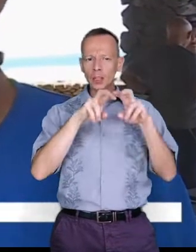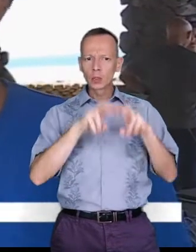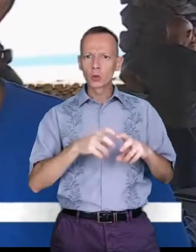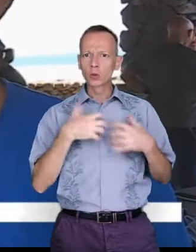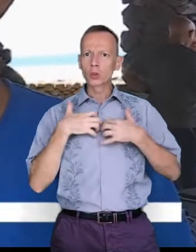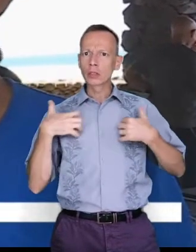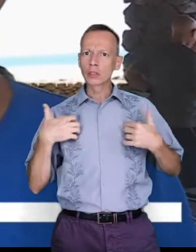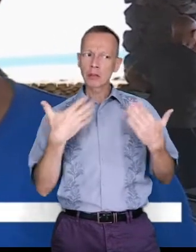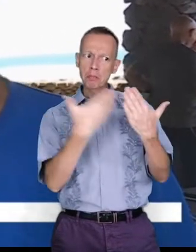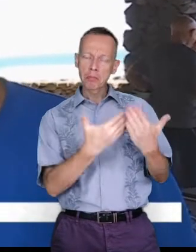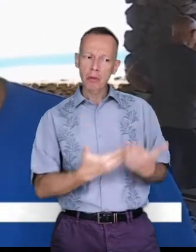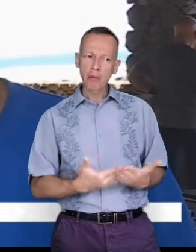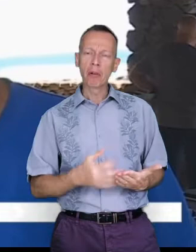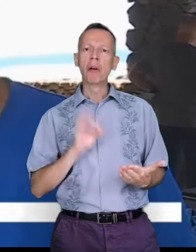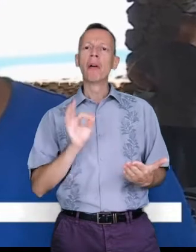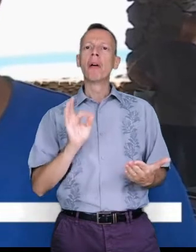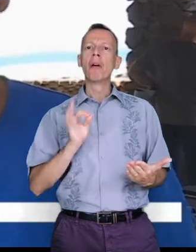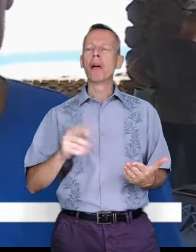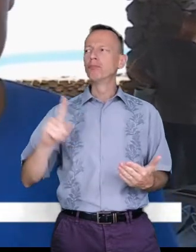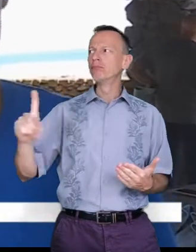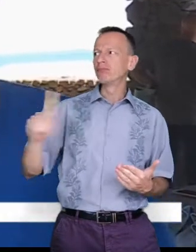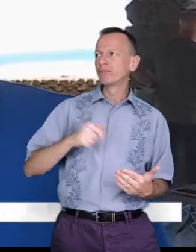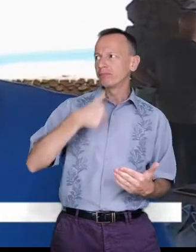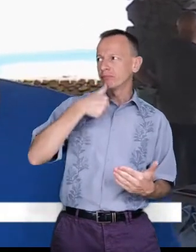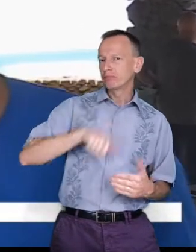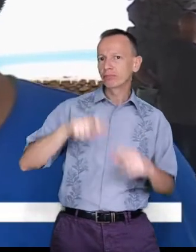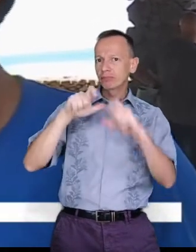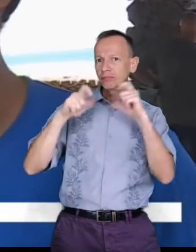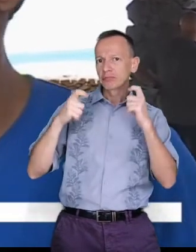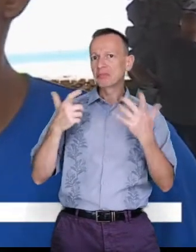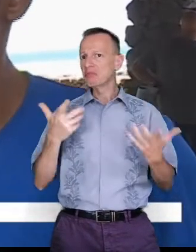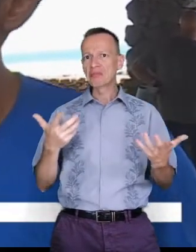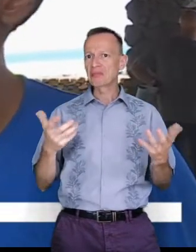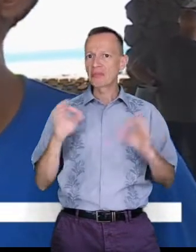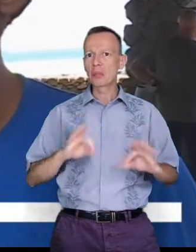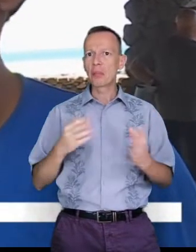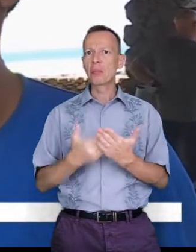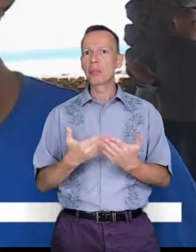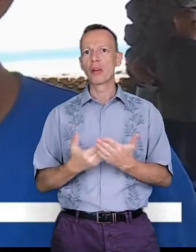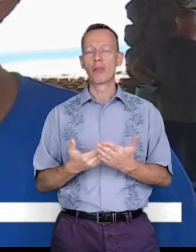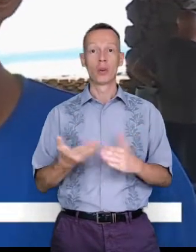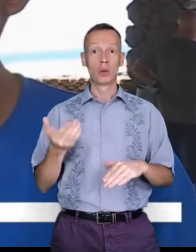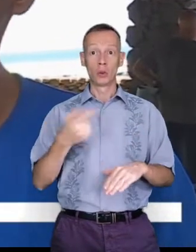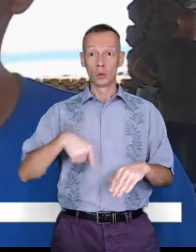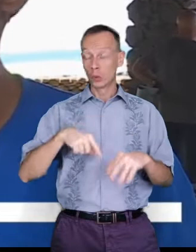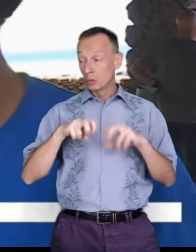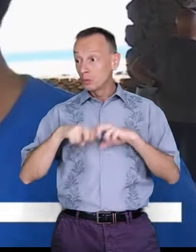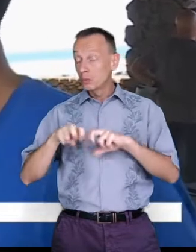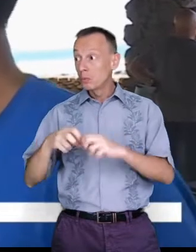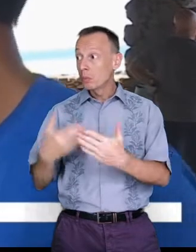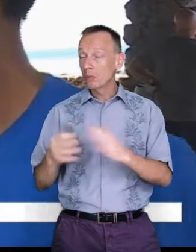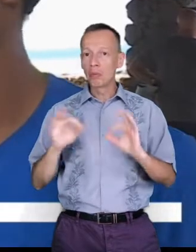études scientifiques qui prouvent que ce qui nous est imposé est justifié. Et on a du mal à trouver